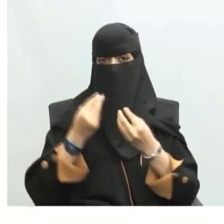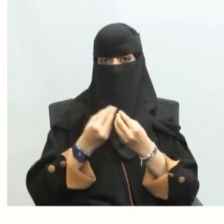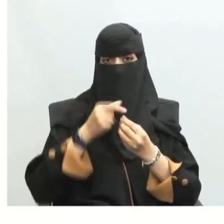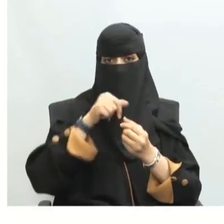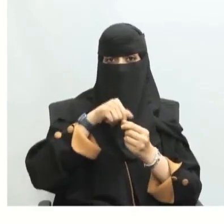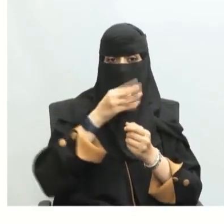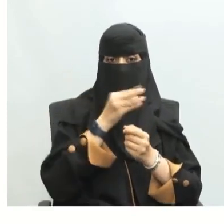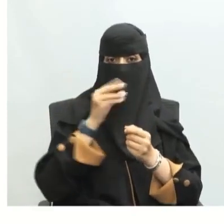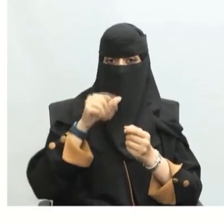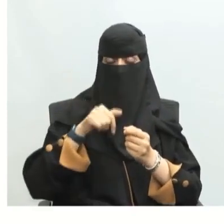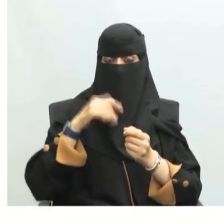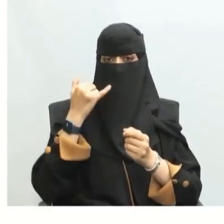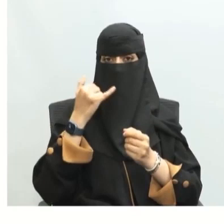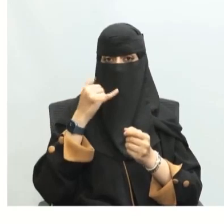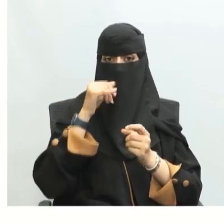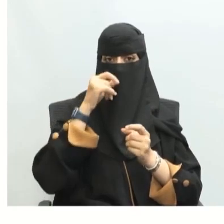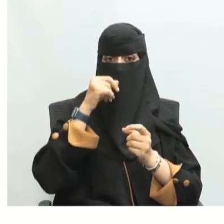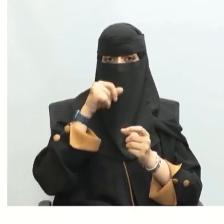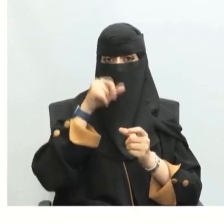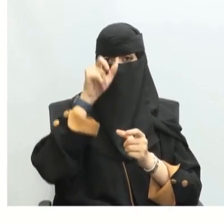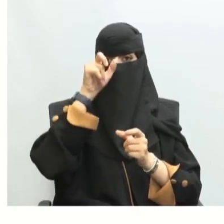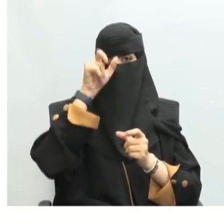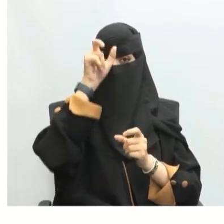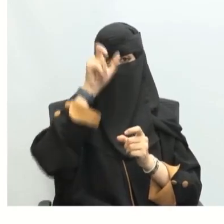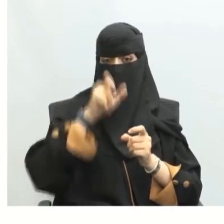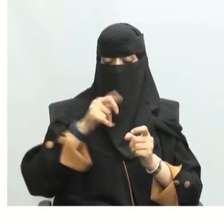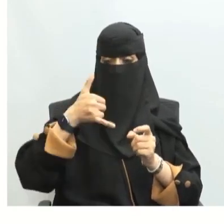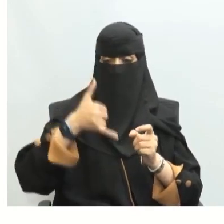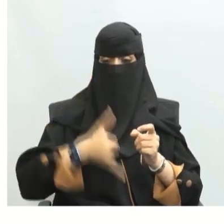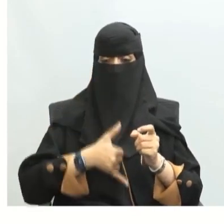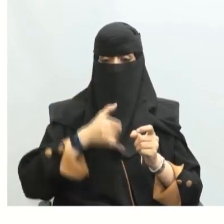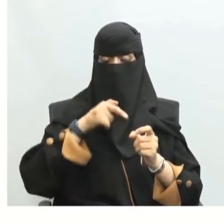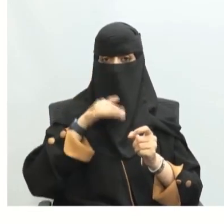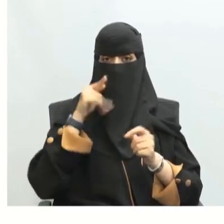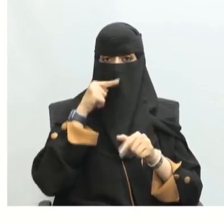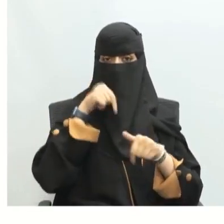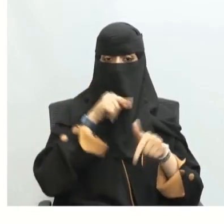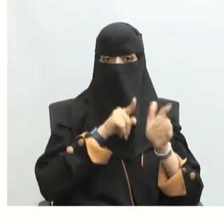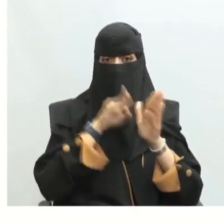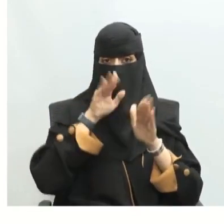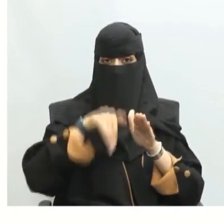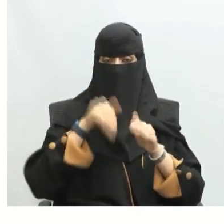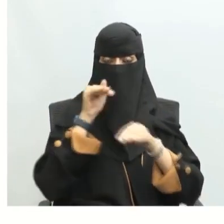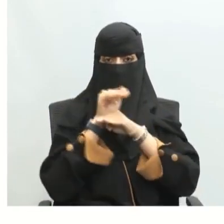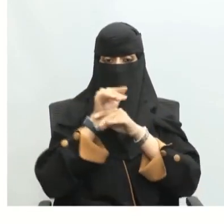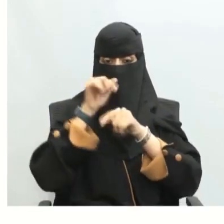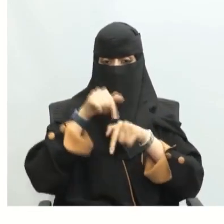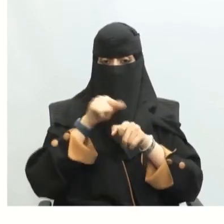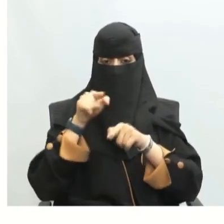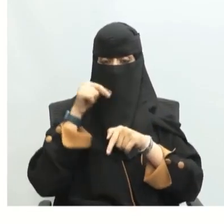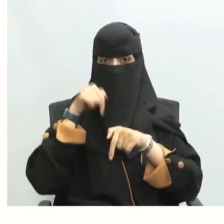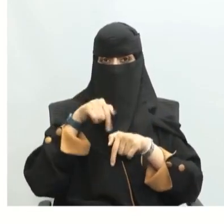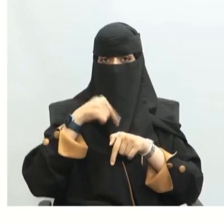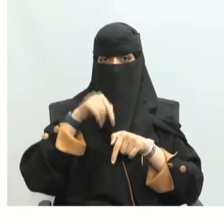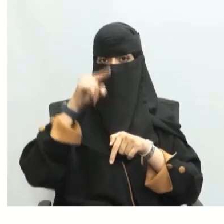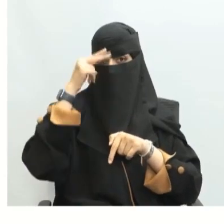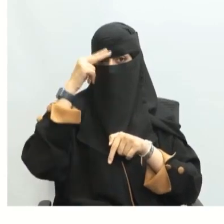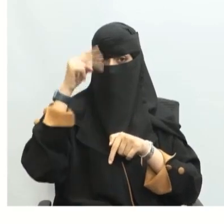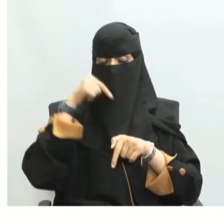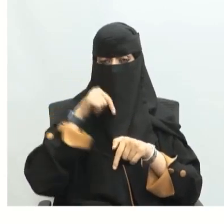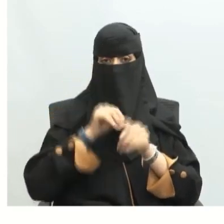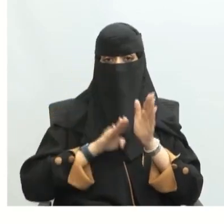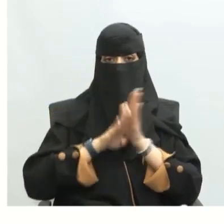اليمني الذين يدرسون في المملكه العربيه السعوديه ويعزز هذه اللغه او لغه الحوار او ثقافه